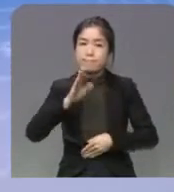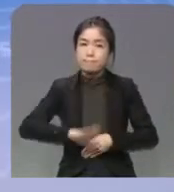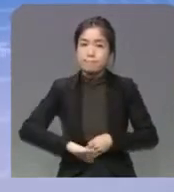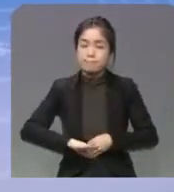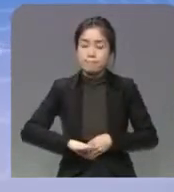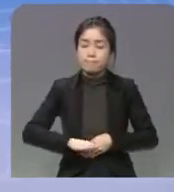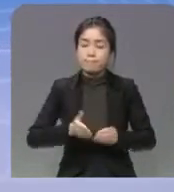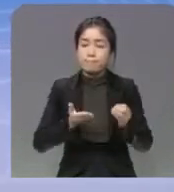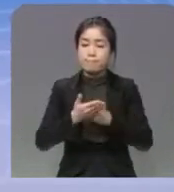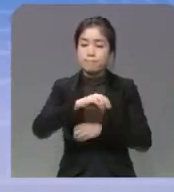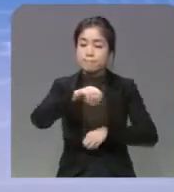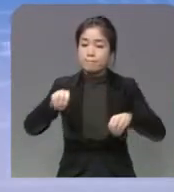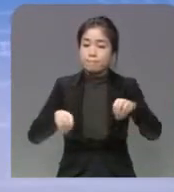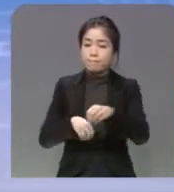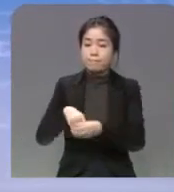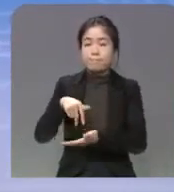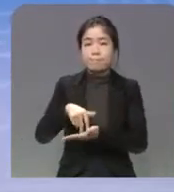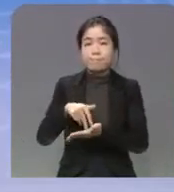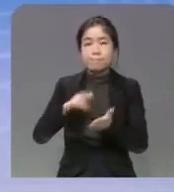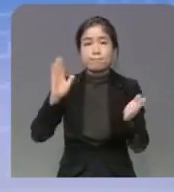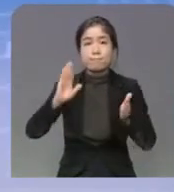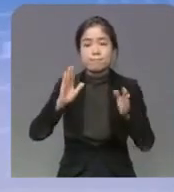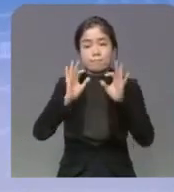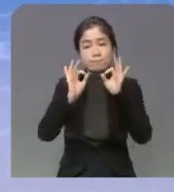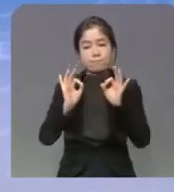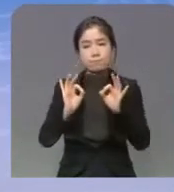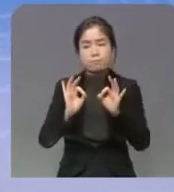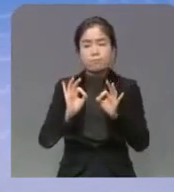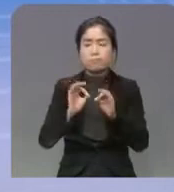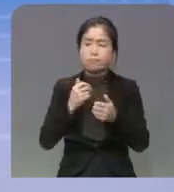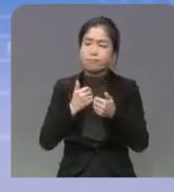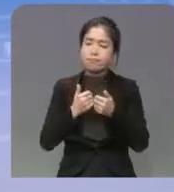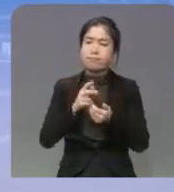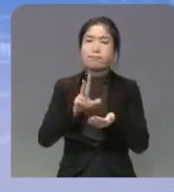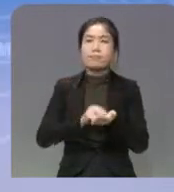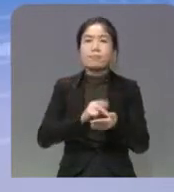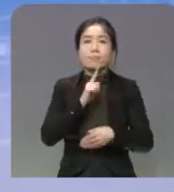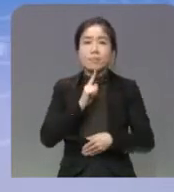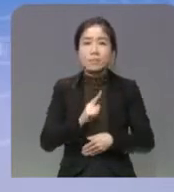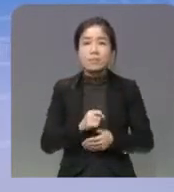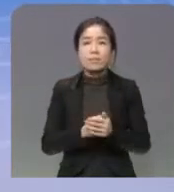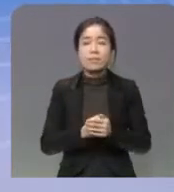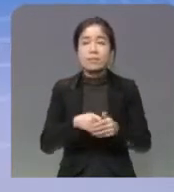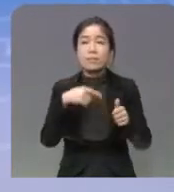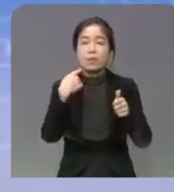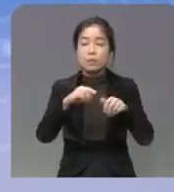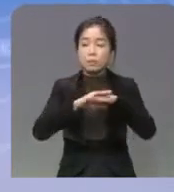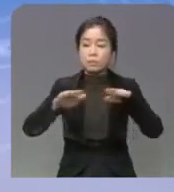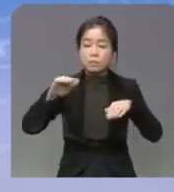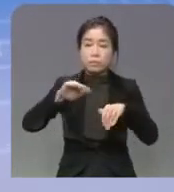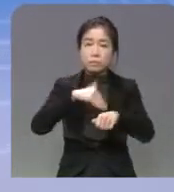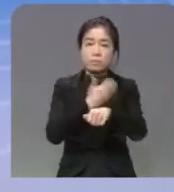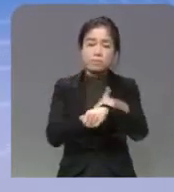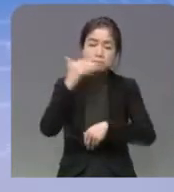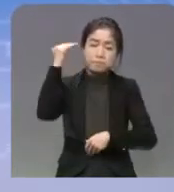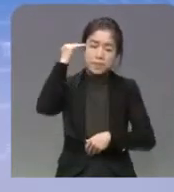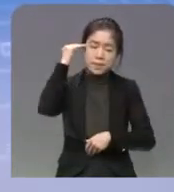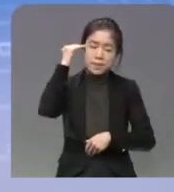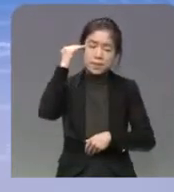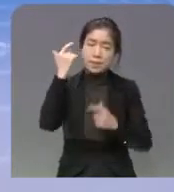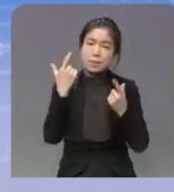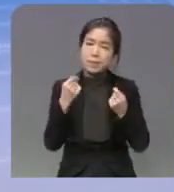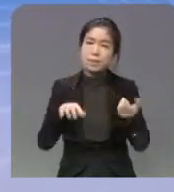섬 지역 학생이나 학부모들의 입장에서 바라보면 문제가 간단치 않습니다. 교육의 평등권을 침해하는 것은